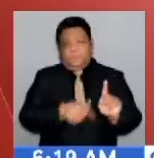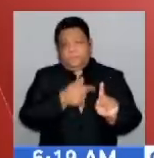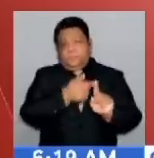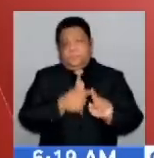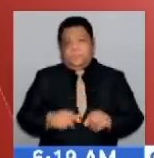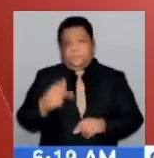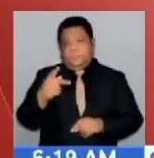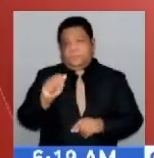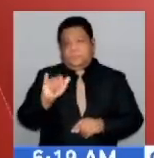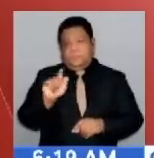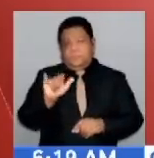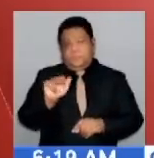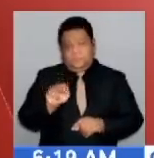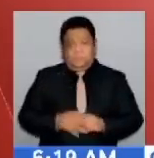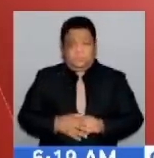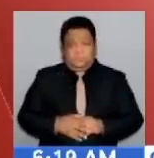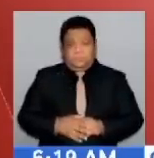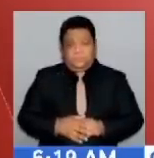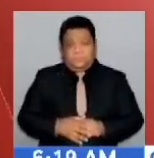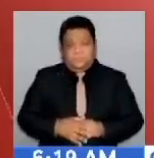Revilla. Caitlin!